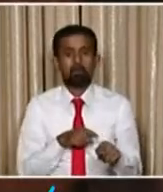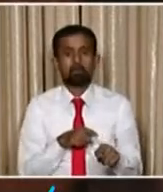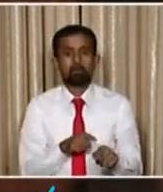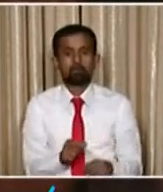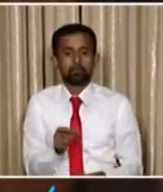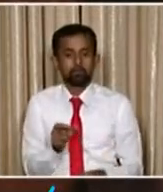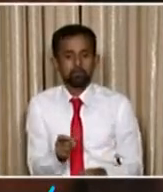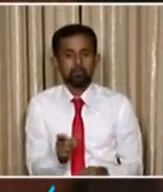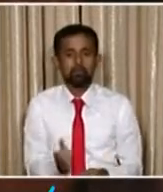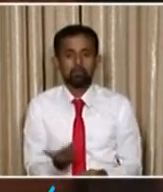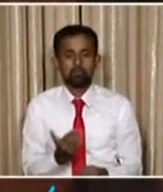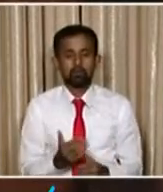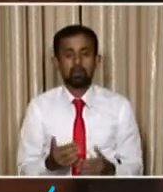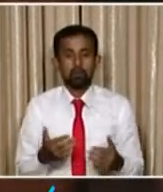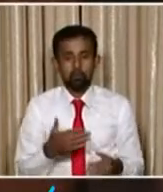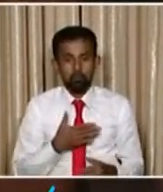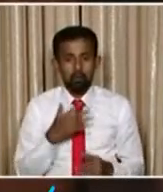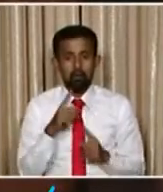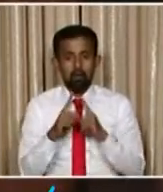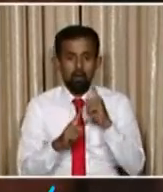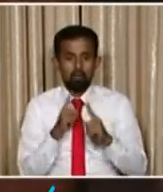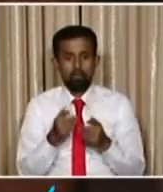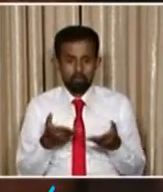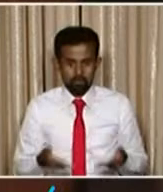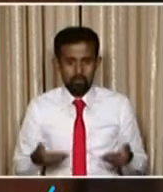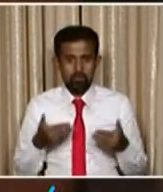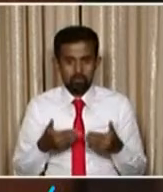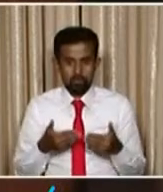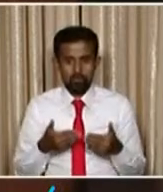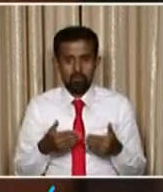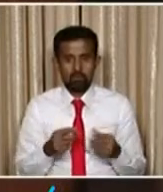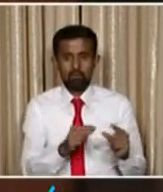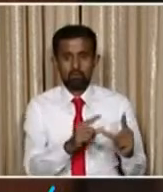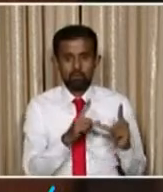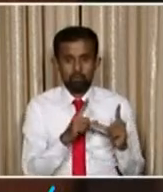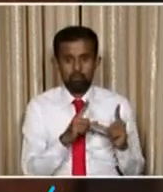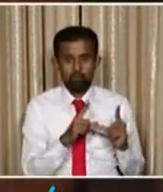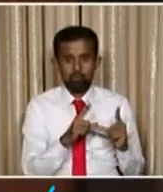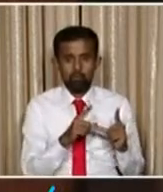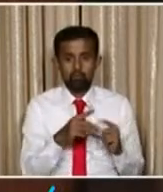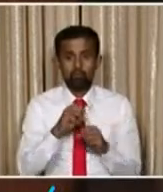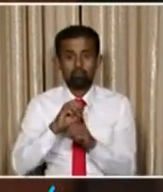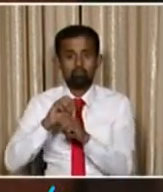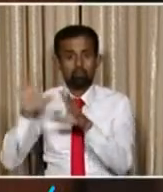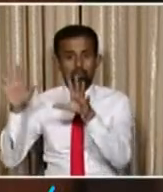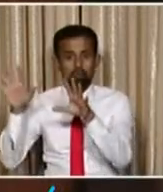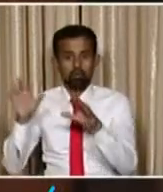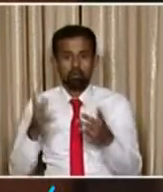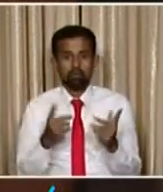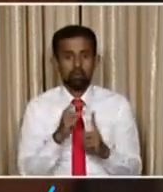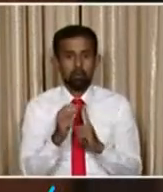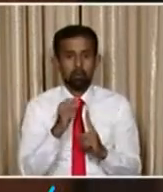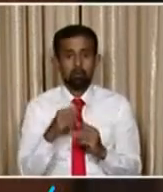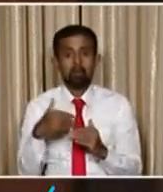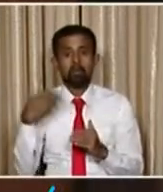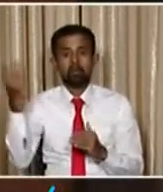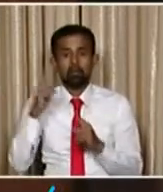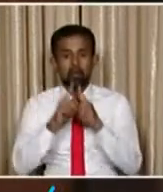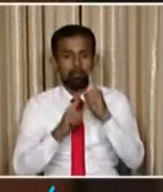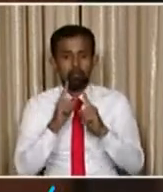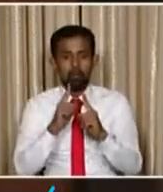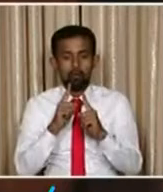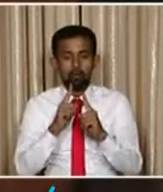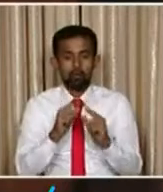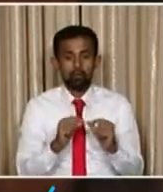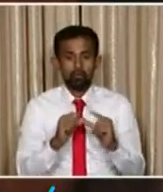එහෙම ඒකේ මගේ මේ කතාව දැන් යනවා මේ කතාව YouTube channel එකක් අරන් දානවා නැත්නම් මම පාර්ලිමේන්තුවේ එළිය කතා කරන කතාවක් ගන්නවා